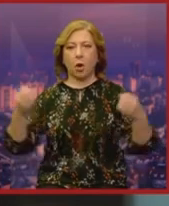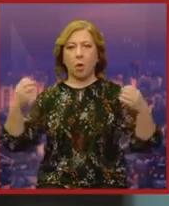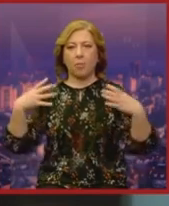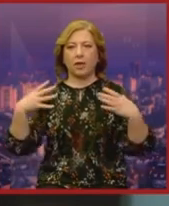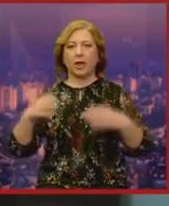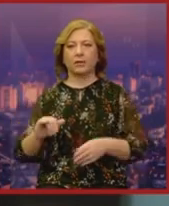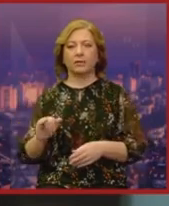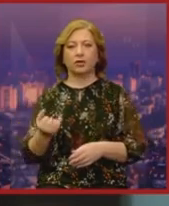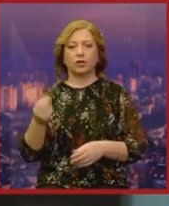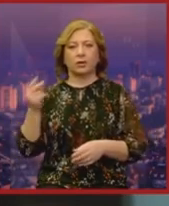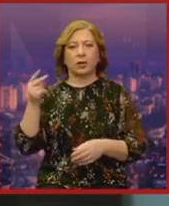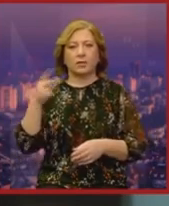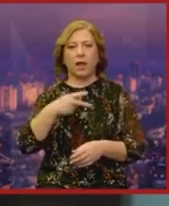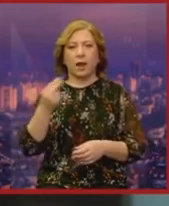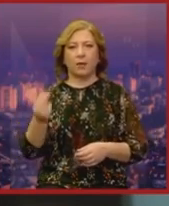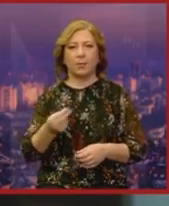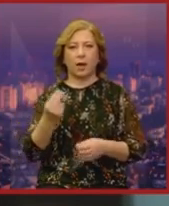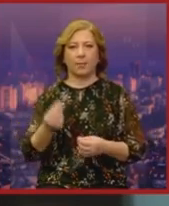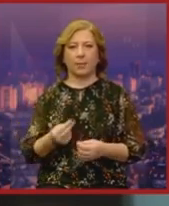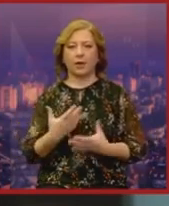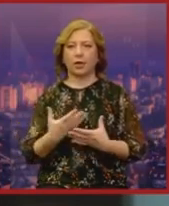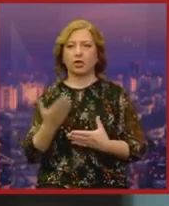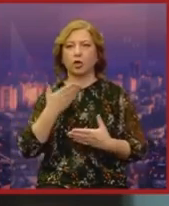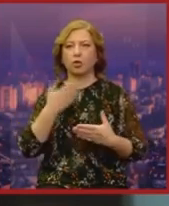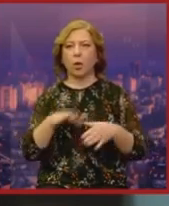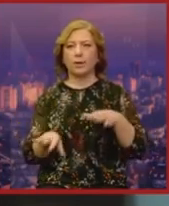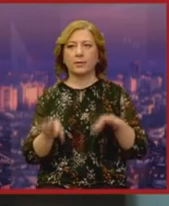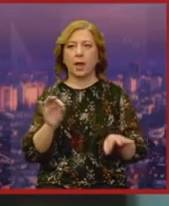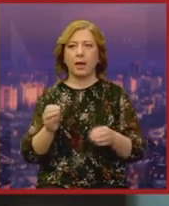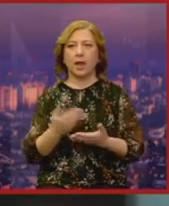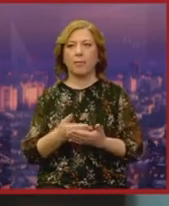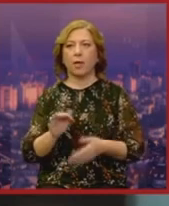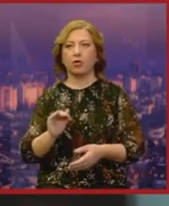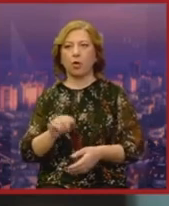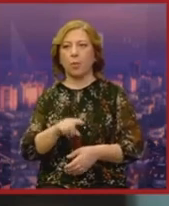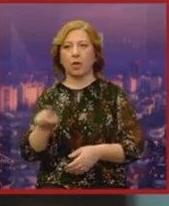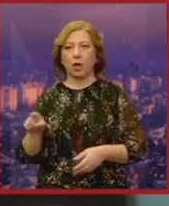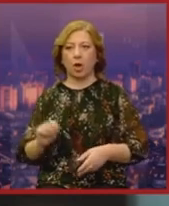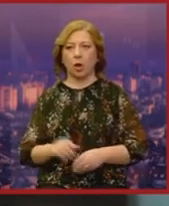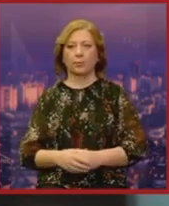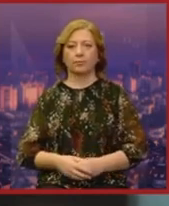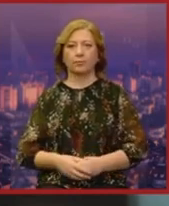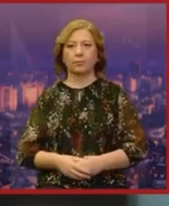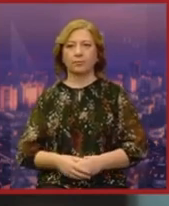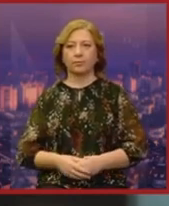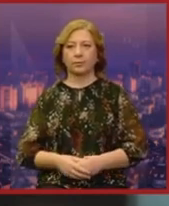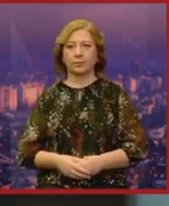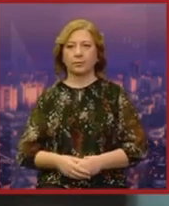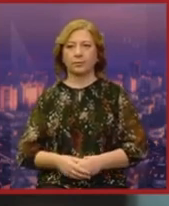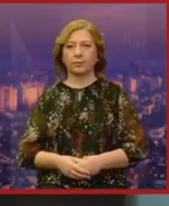să știe mai bine ce fel de școală să aleagă pentru copiii lor, ce fel de pedagogie ar fi